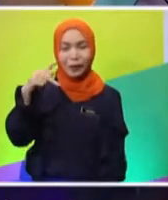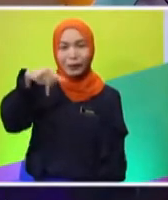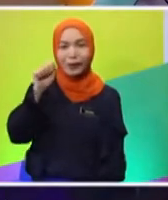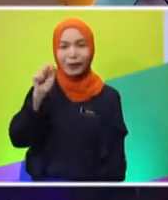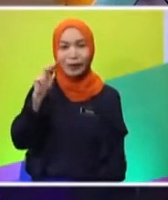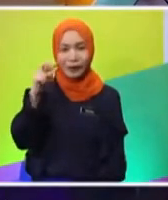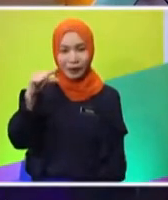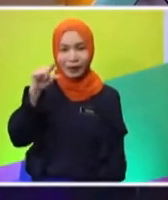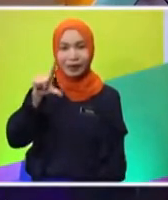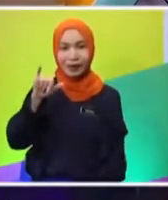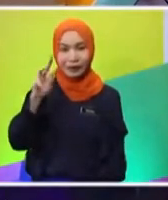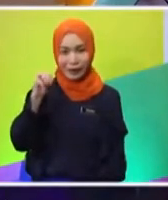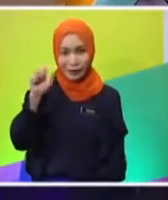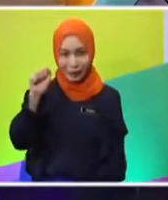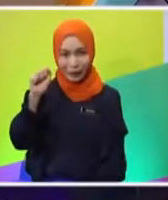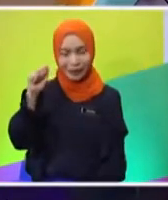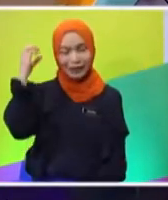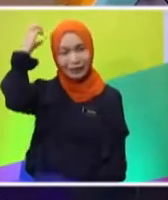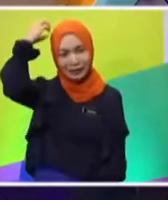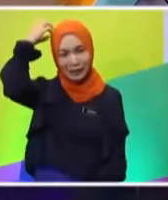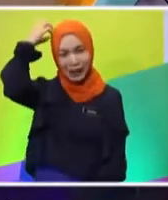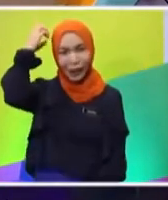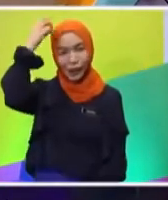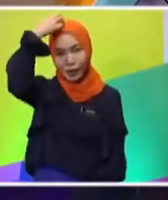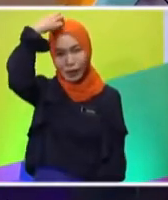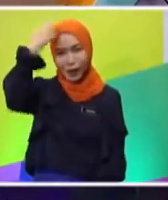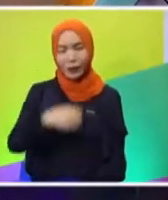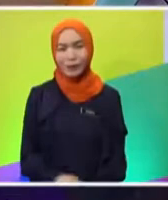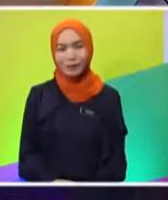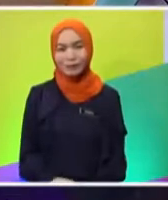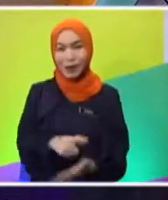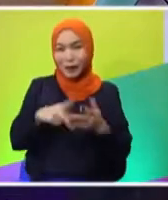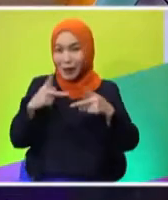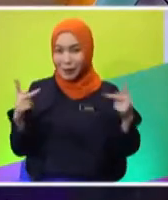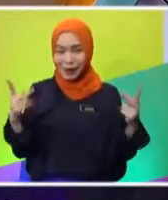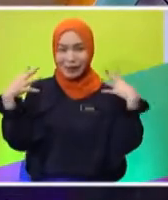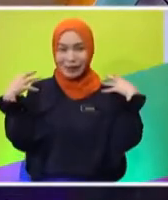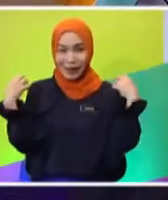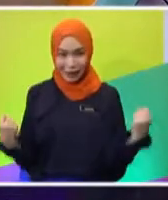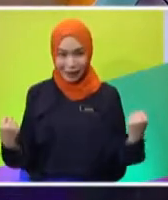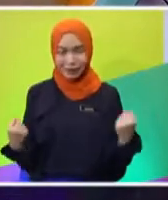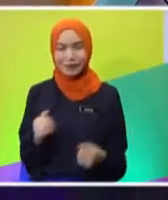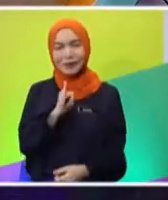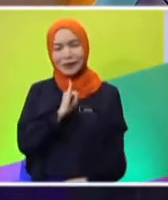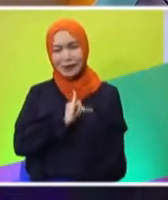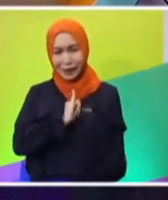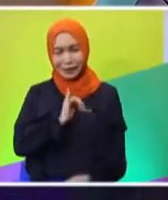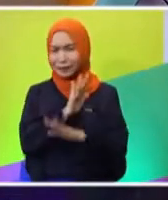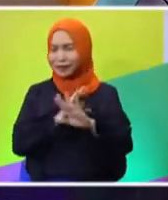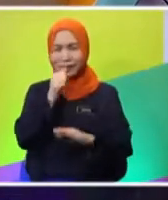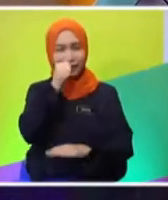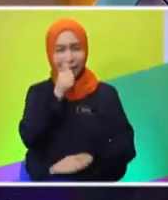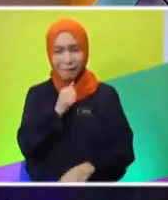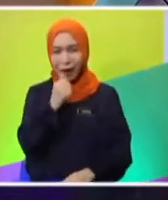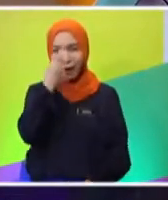hamdulillah sehat apa kabar Rina haigh dah Kai pun tak Sabar nak